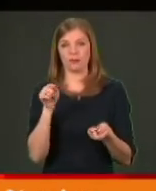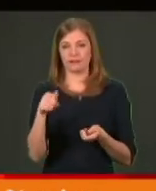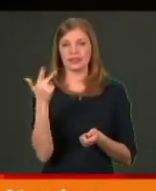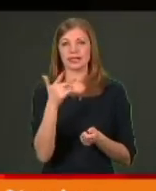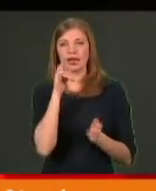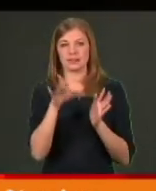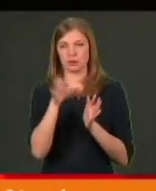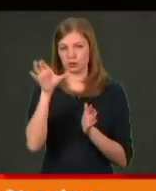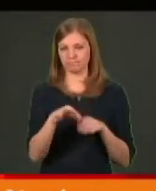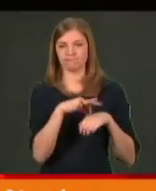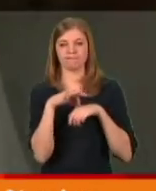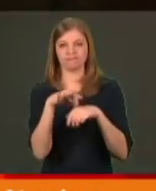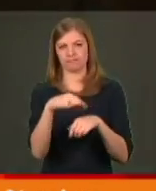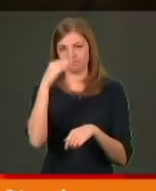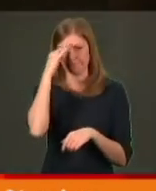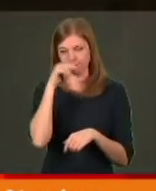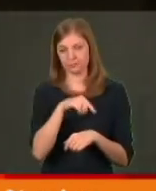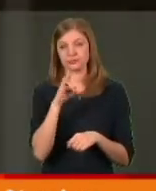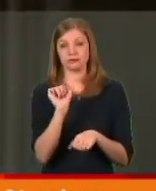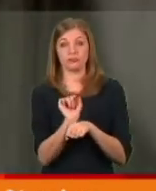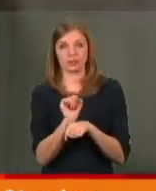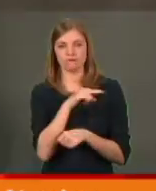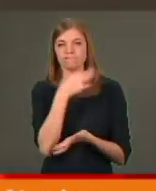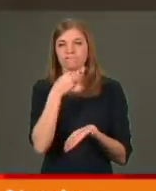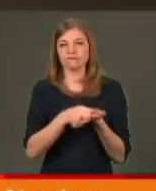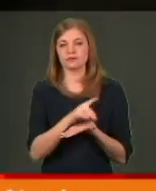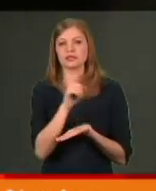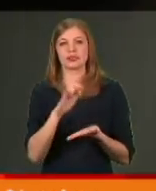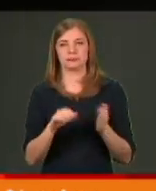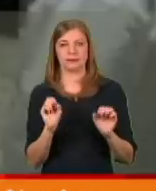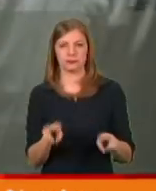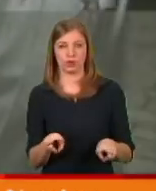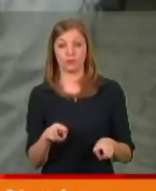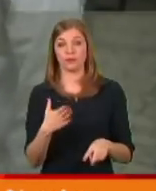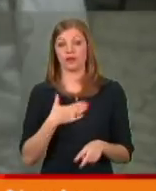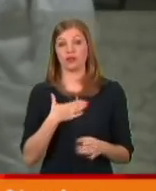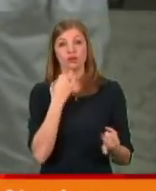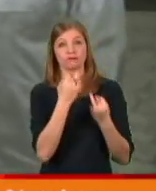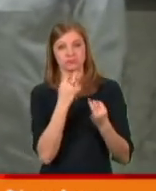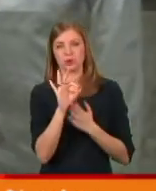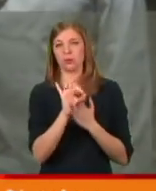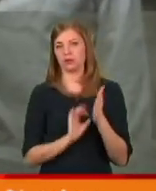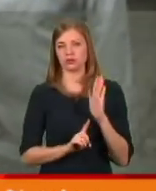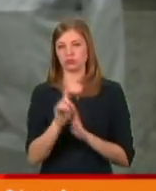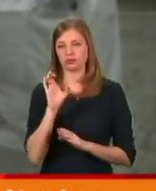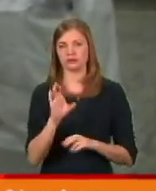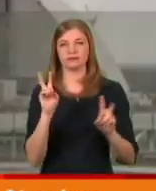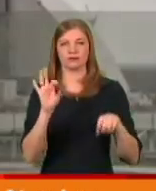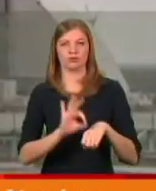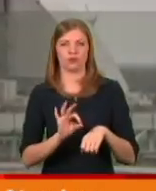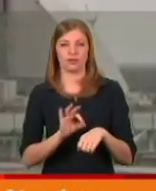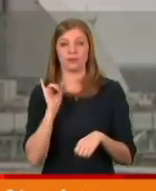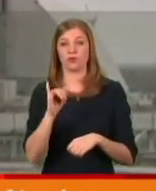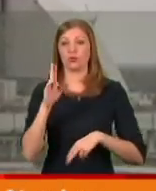третім енергоблоком нас веде Олександр Новиков. На станції він відповідає за безпеку. Нашу розмову одразу починає з наболілого.